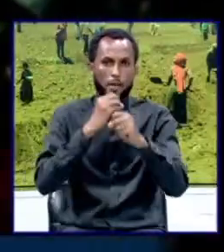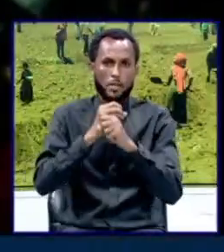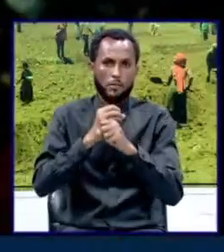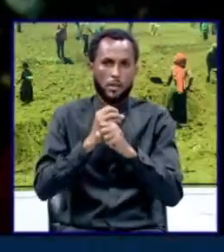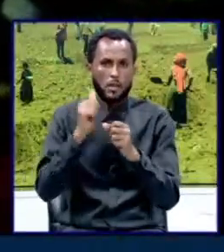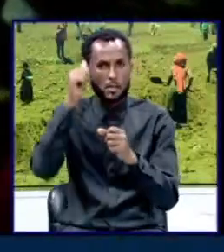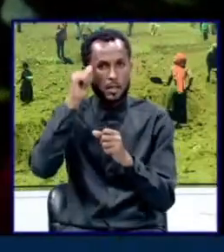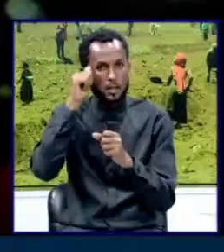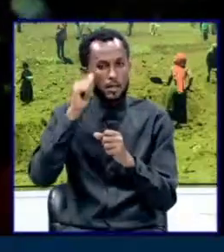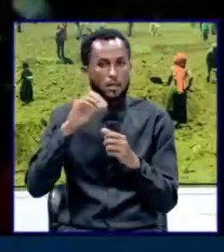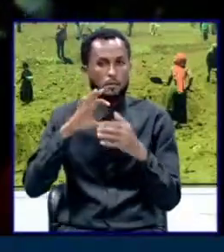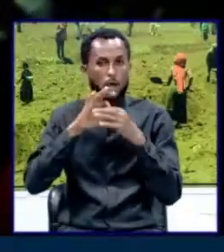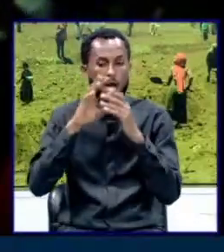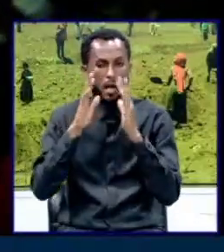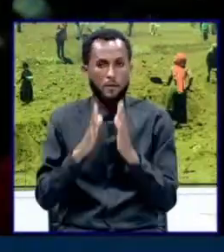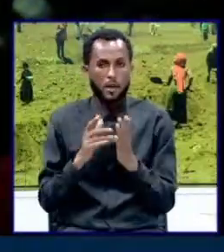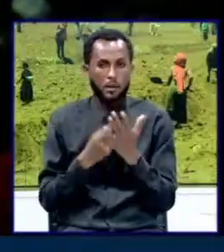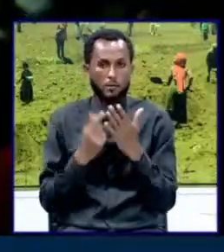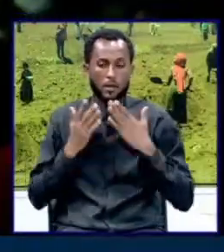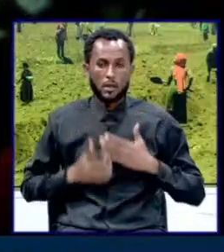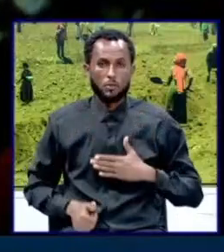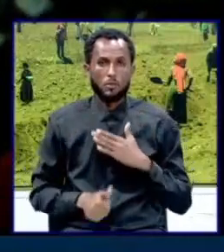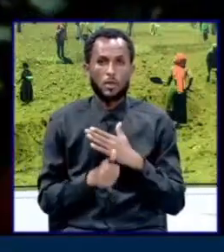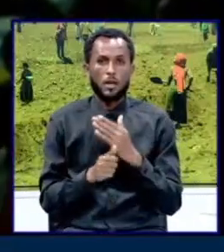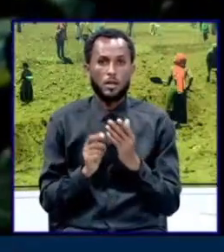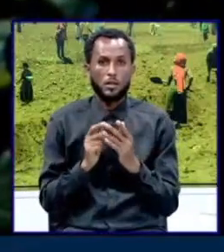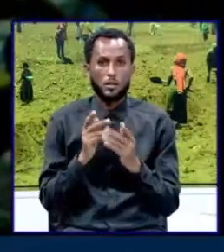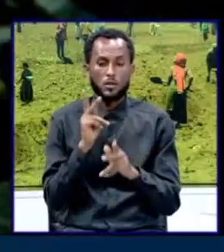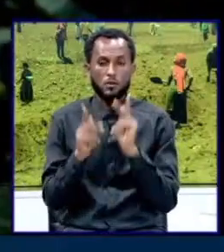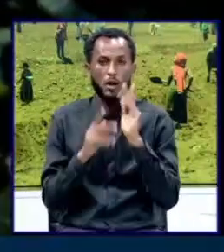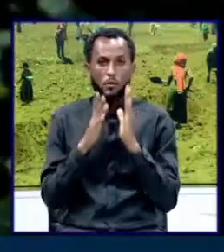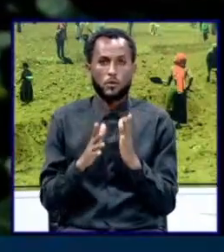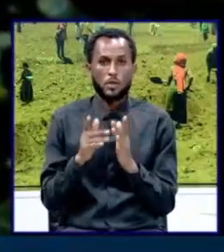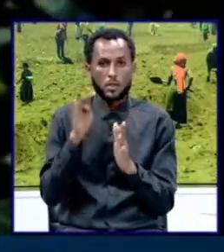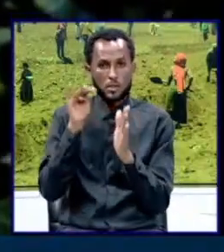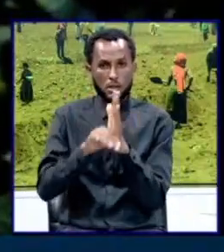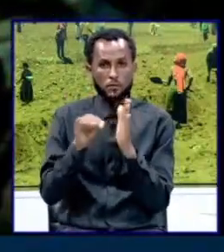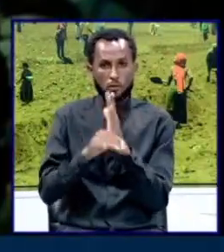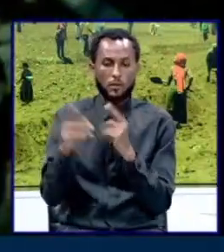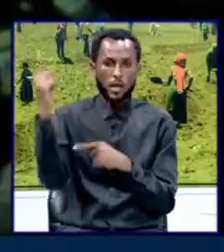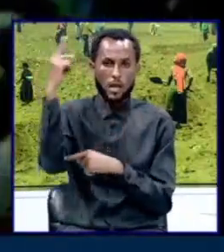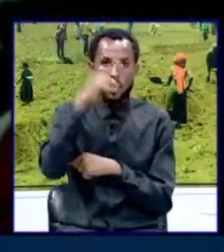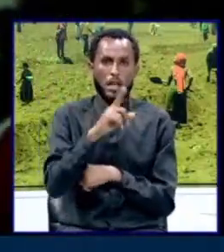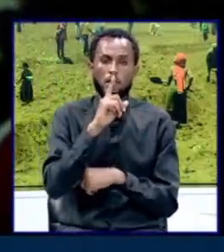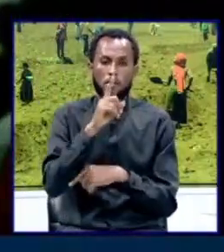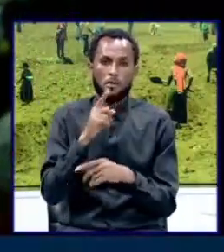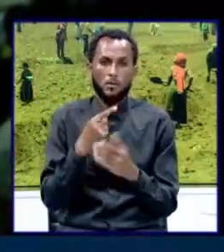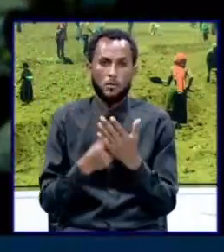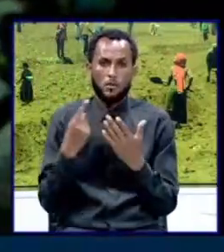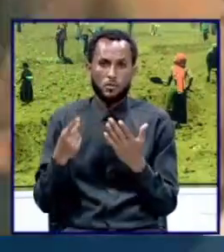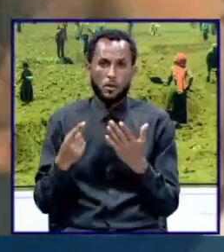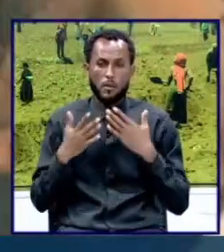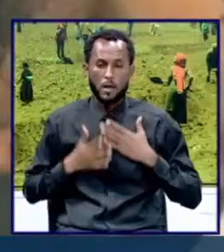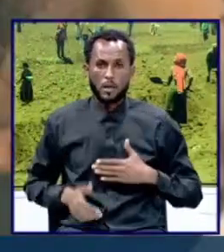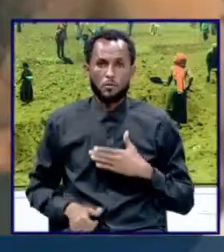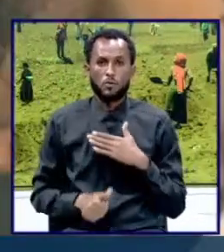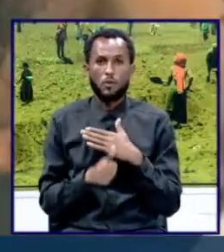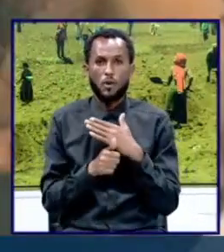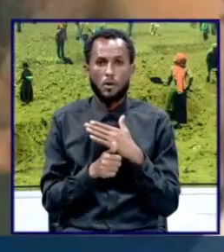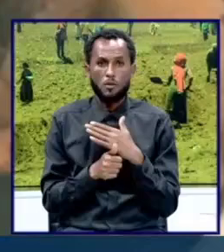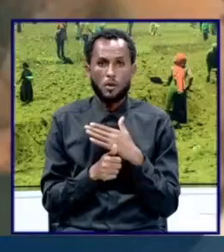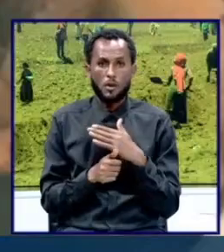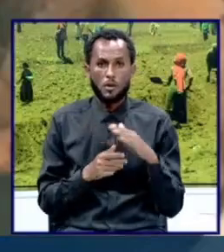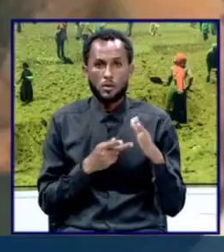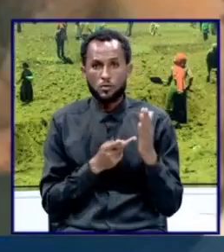ኤርትራ ከባቢ ማይ ሓባር ኣብ ልዕሊ ስንኩላን ተጋደልቲ ህዝባዊ ግንባር ብግፍዕ ዝተጨፍጨፉላ ዕለት እያ። እቶም ምእንቲ ናፅነት ኤርትራ ከቢድ